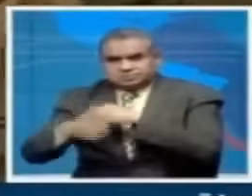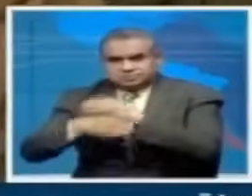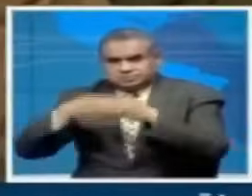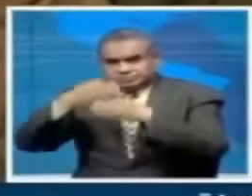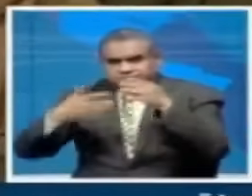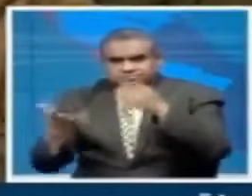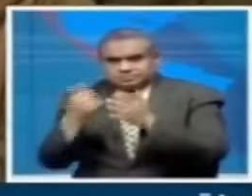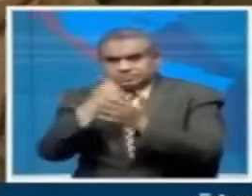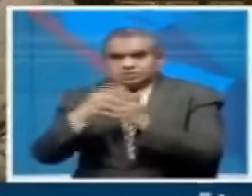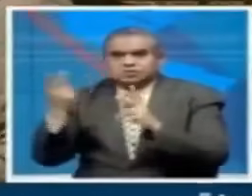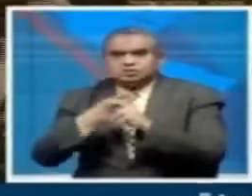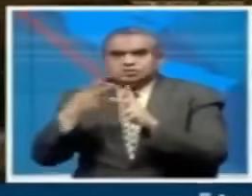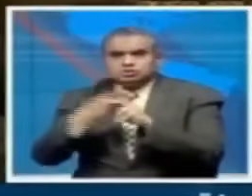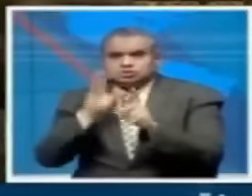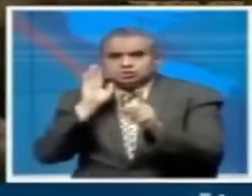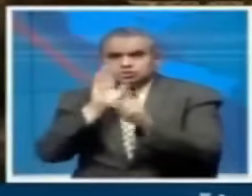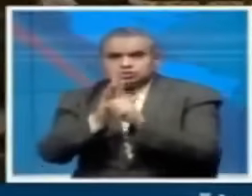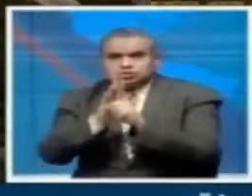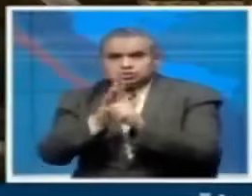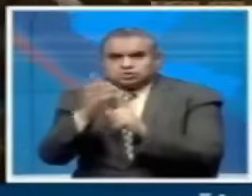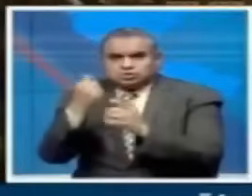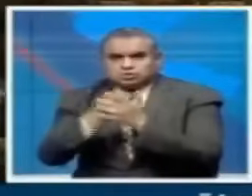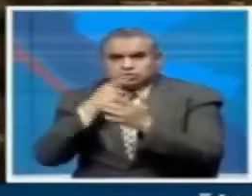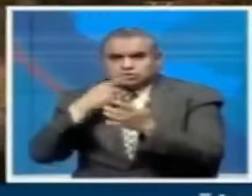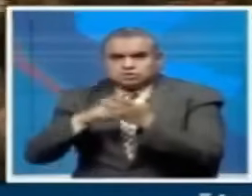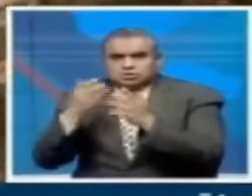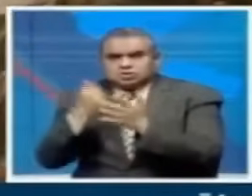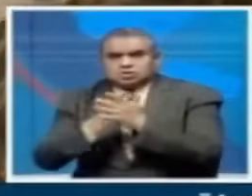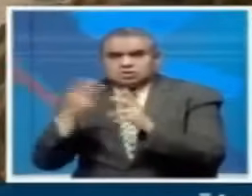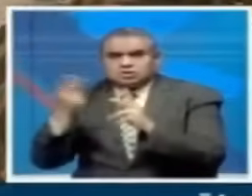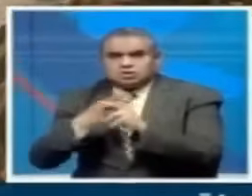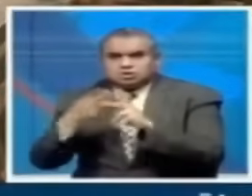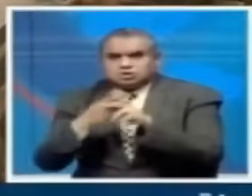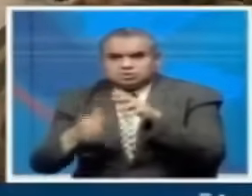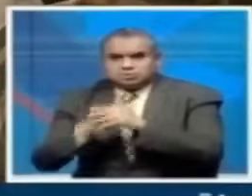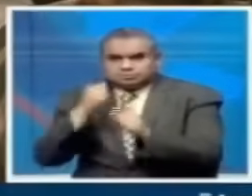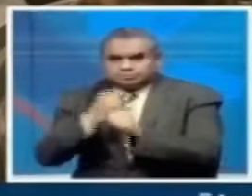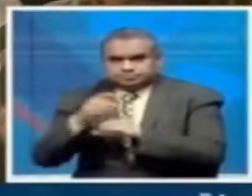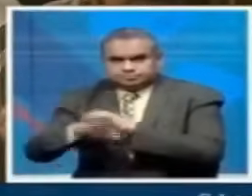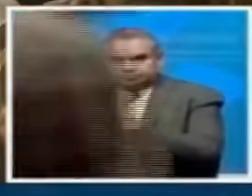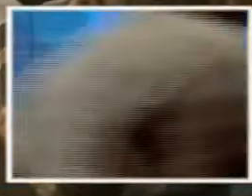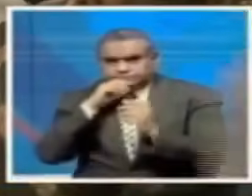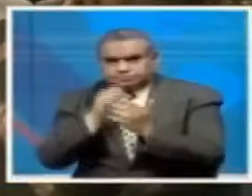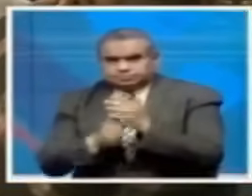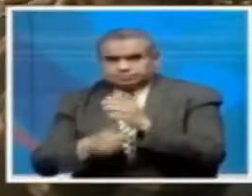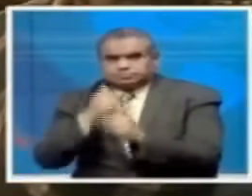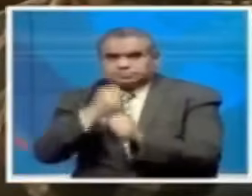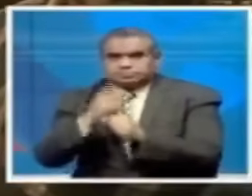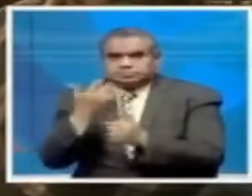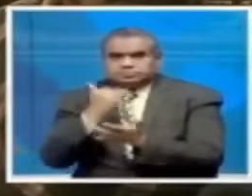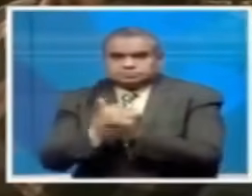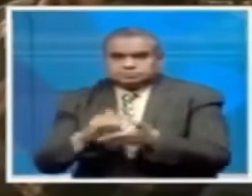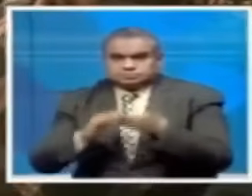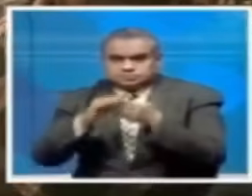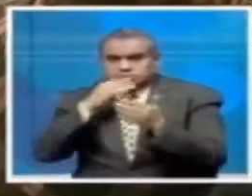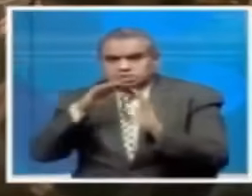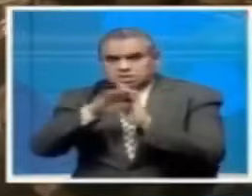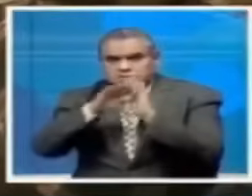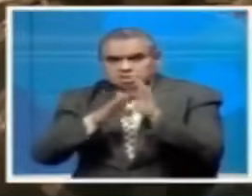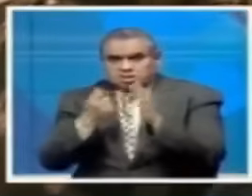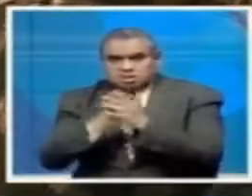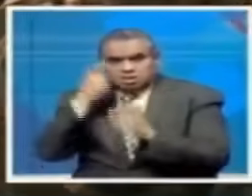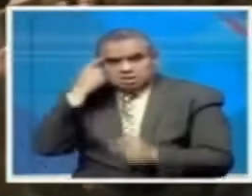احتياجات المواطنين. نقول للناس إن إحنا عايزين نغير مش أشخاص، إنما إحنا عايزين نغير نظام، عايزين نغير